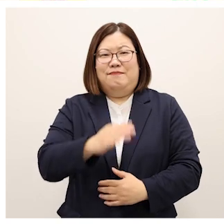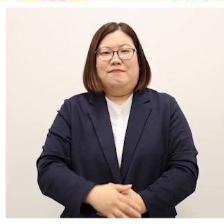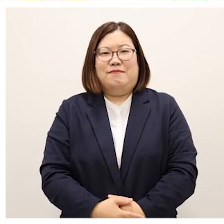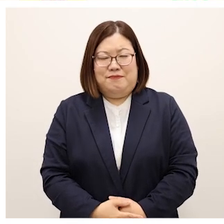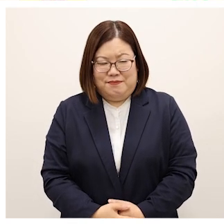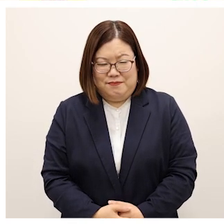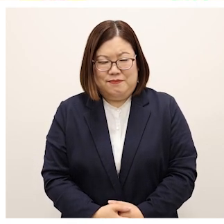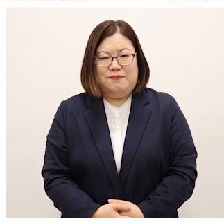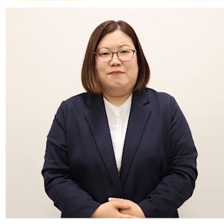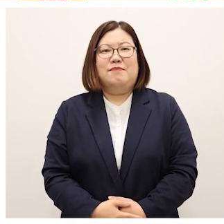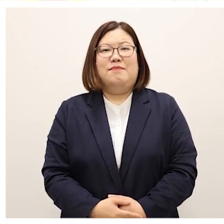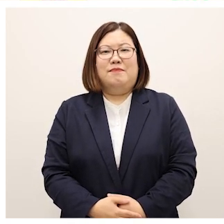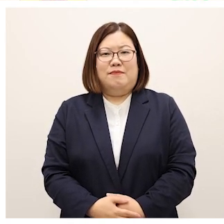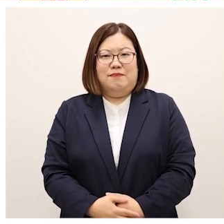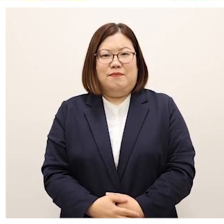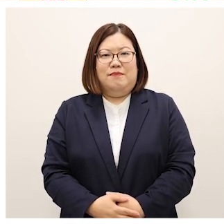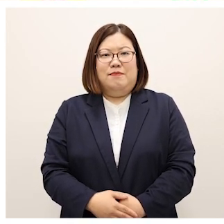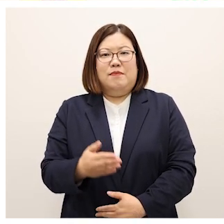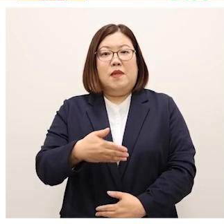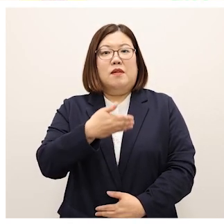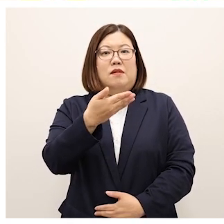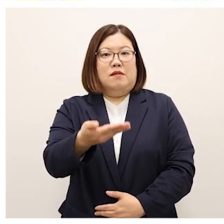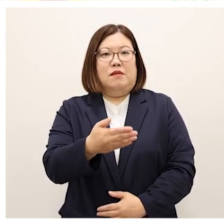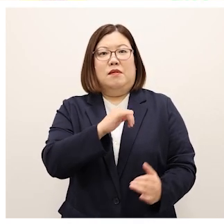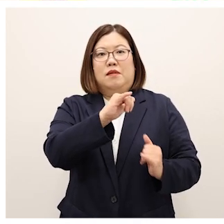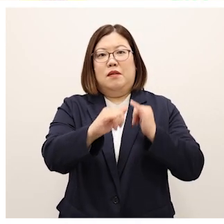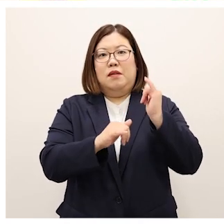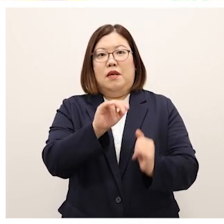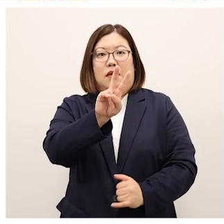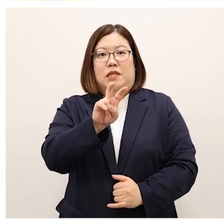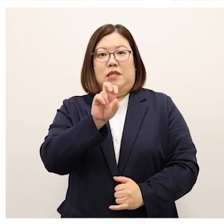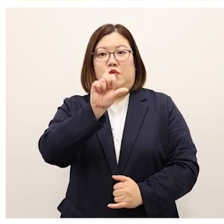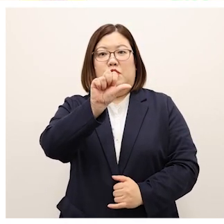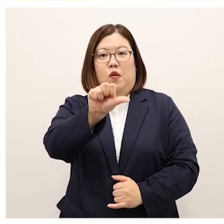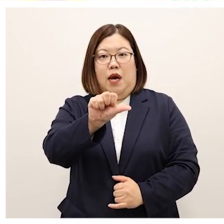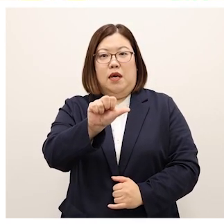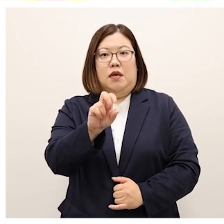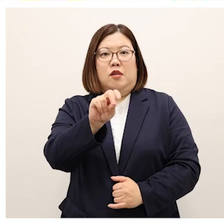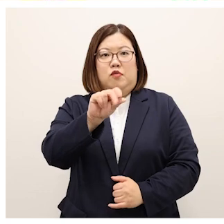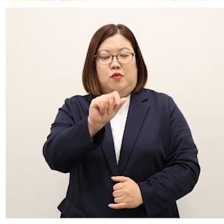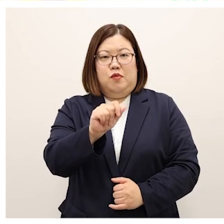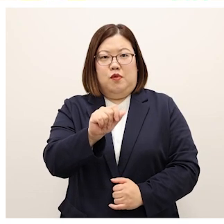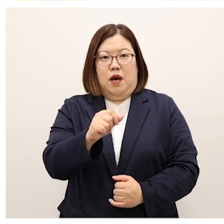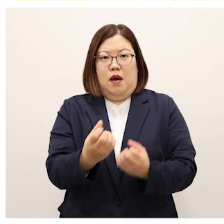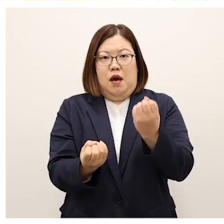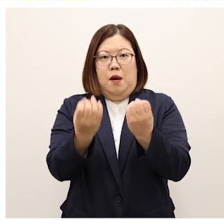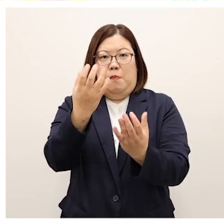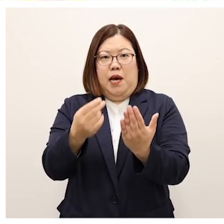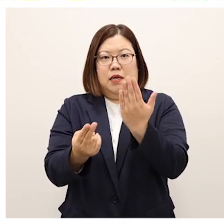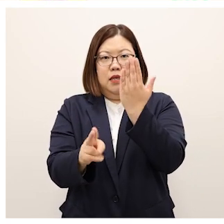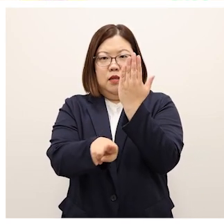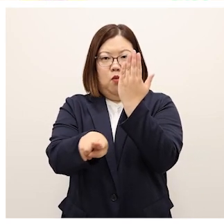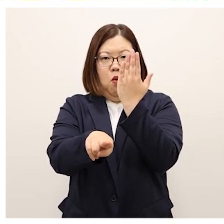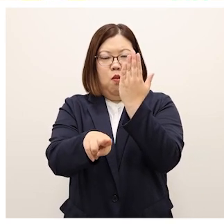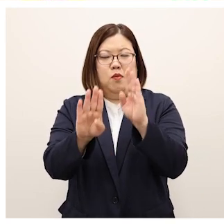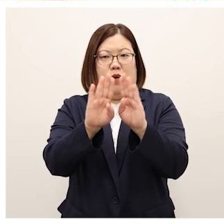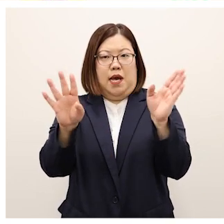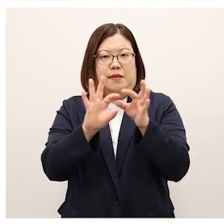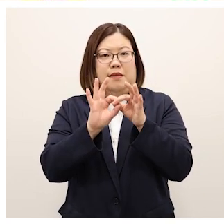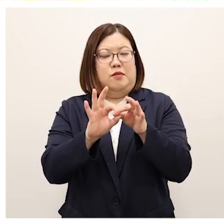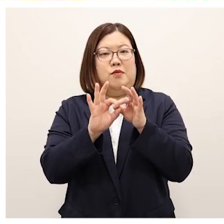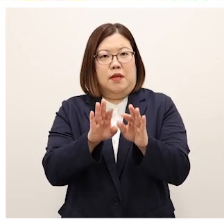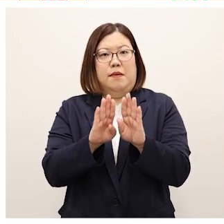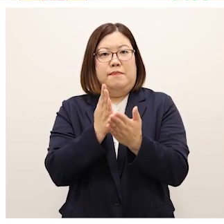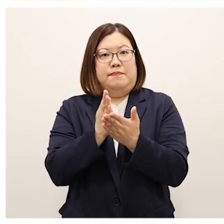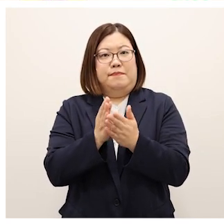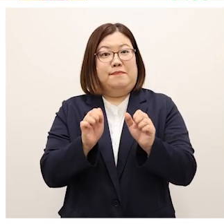き、温かい応援をお願いいたします。続いて第25回土浦滝見堂の